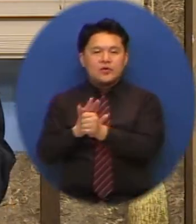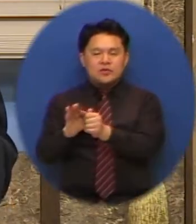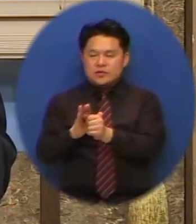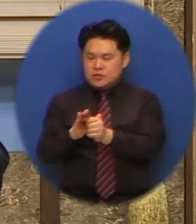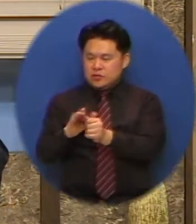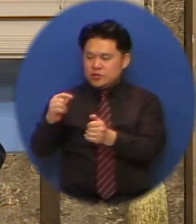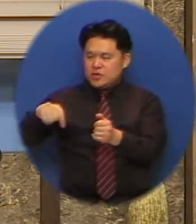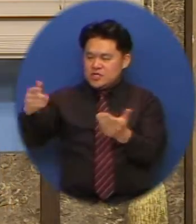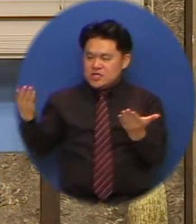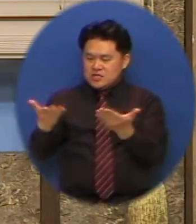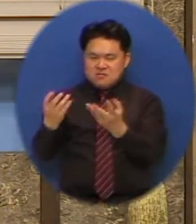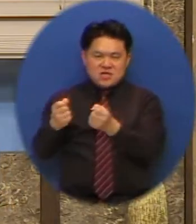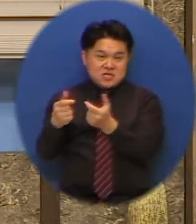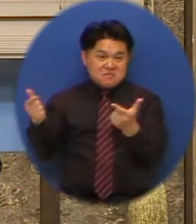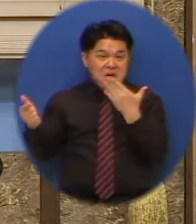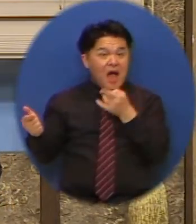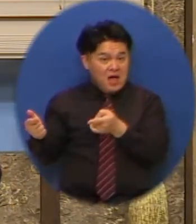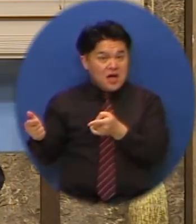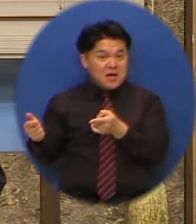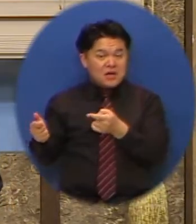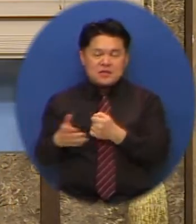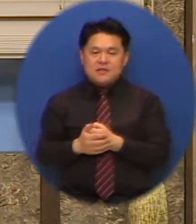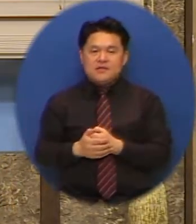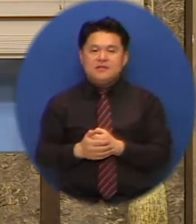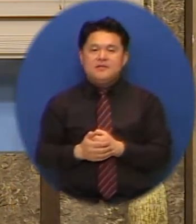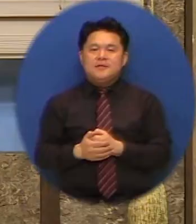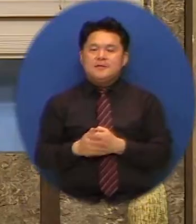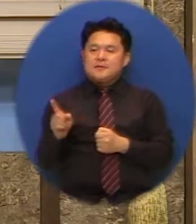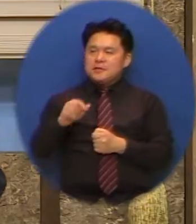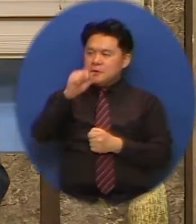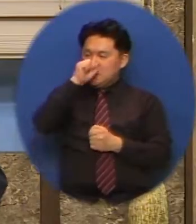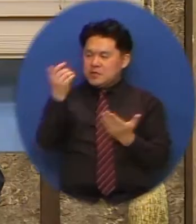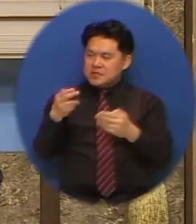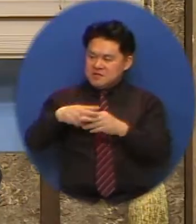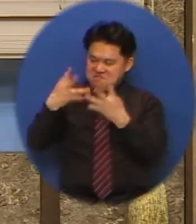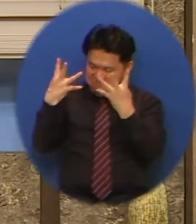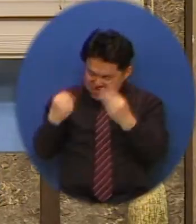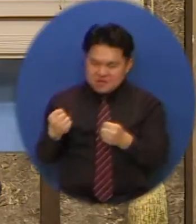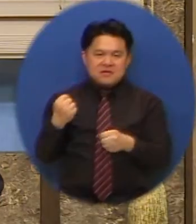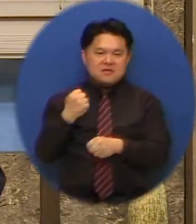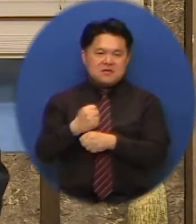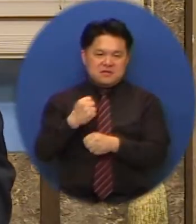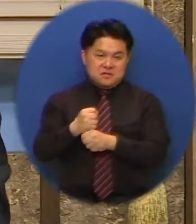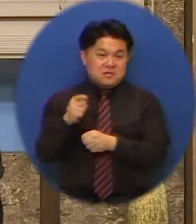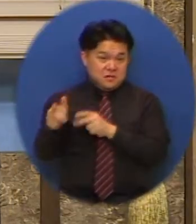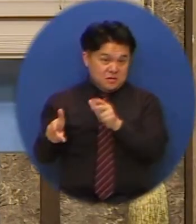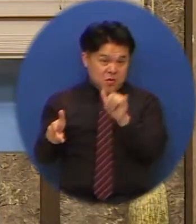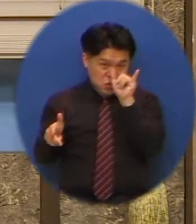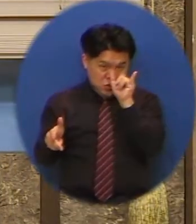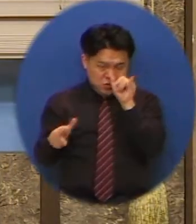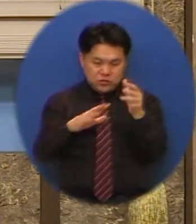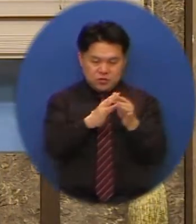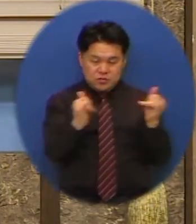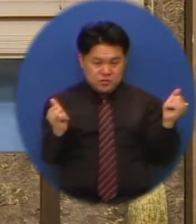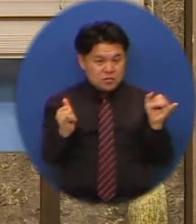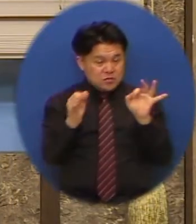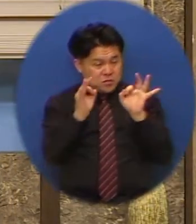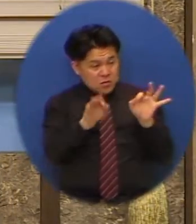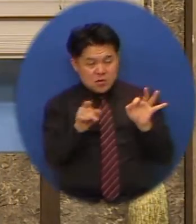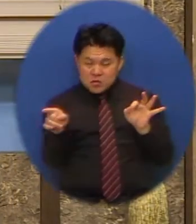서비스에서 일자리가 많이 만들어집니다. 그래서 이제 양질의 일자리를 만드는 산업이고 이게 또